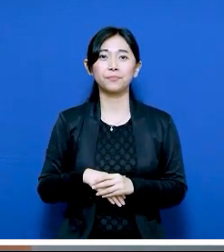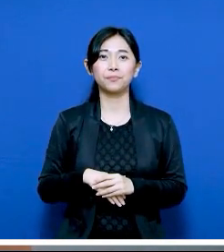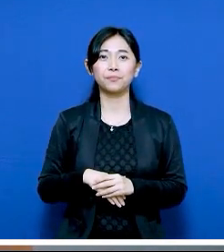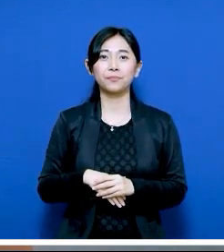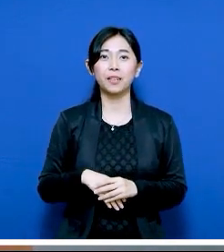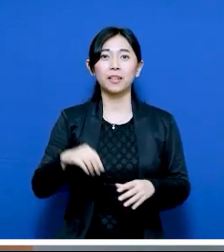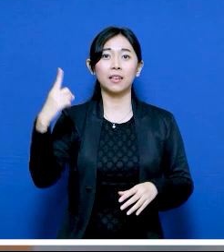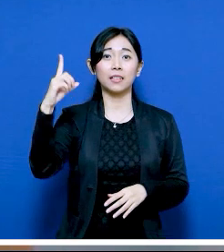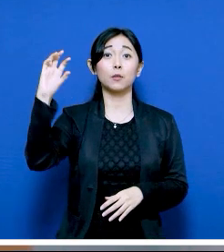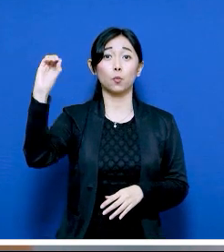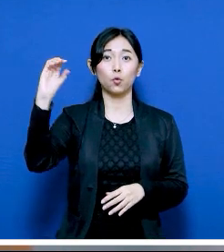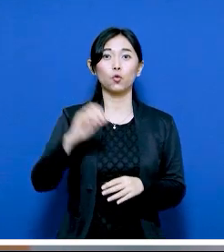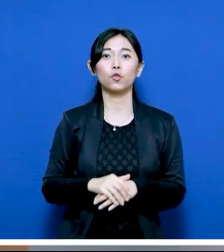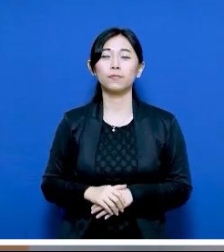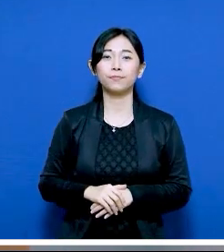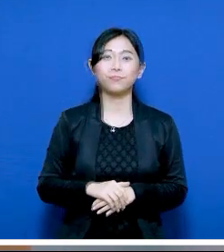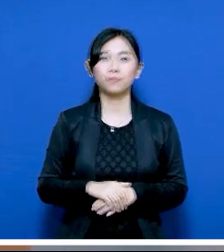ayat 10.